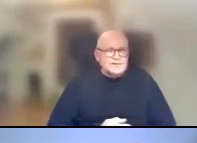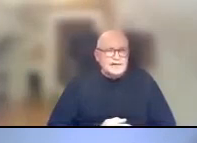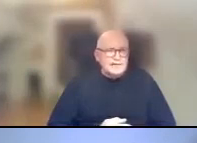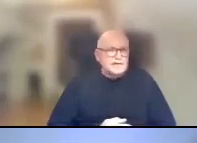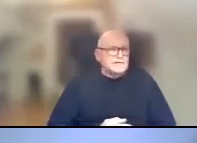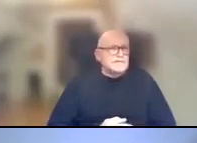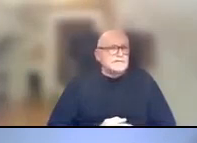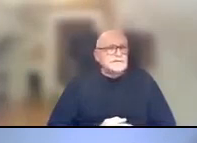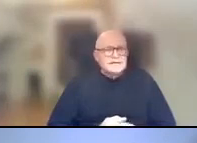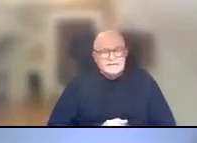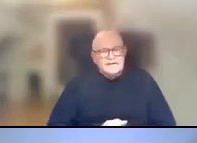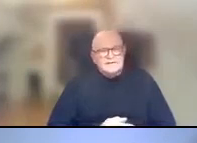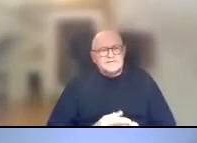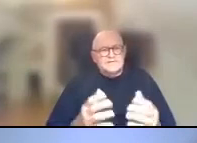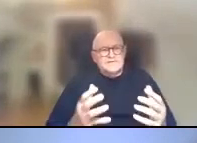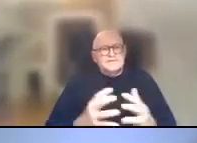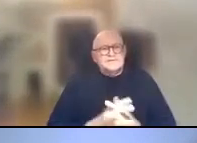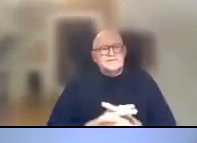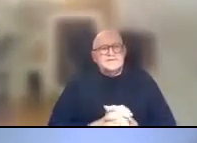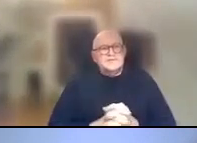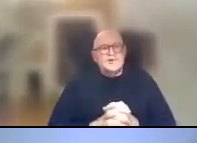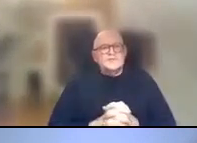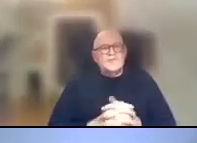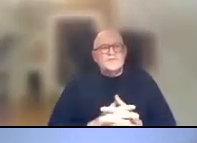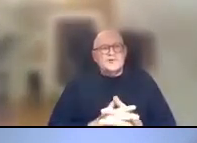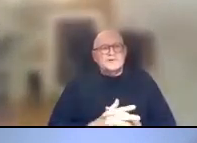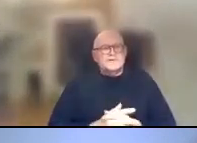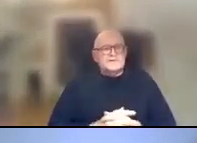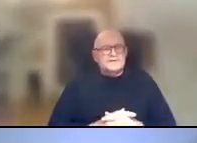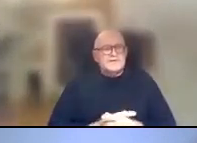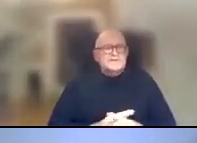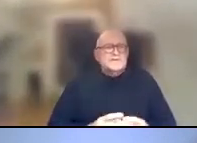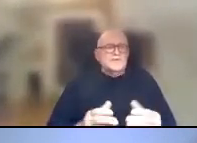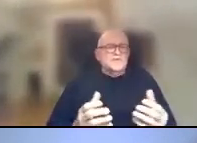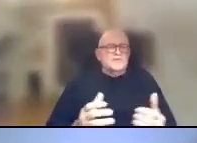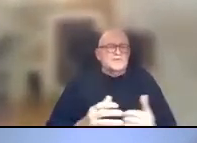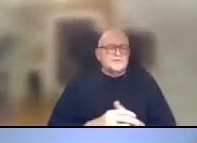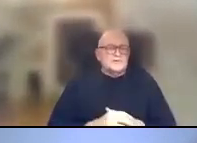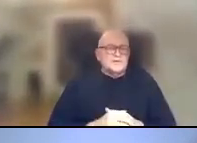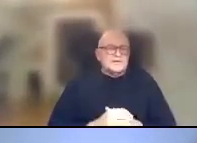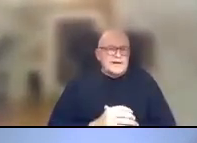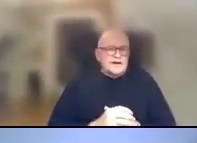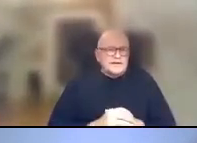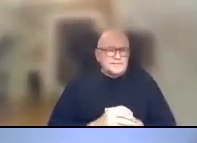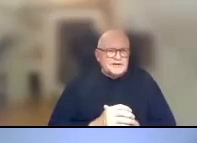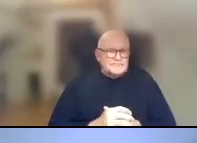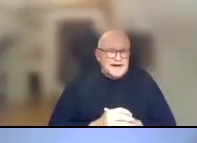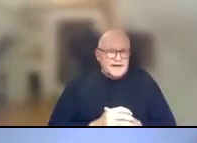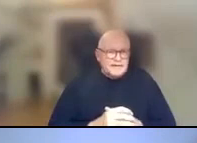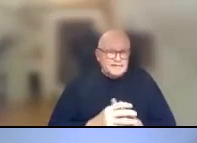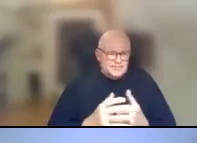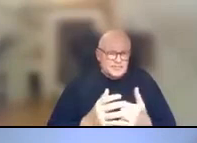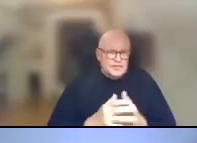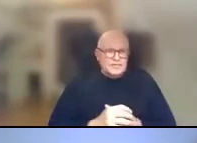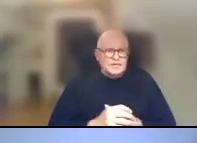Alarm schlagen, dass sie dort überfordert sind. Und der damalige